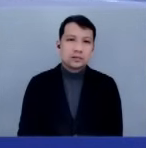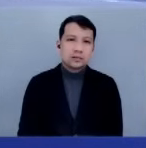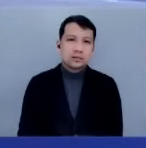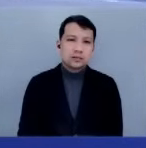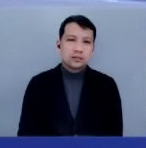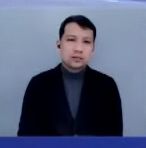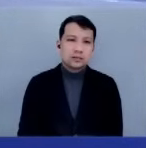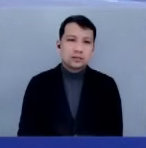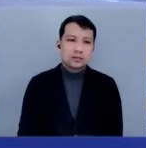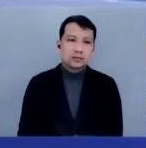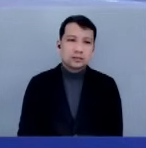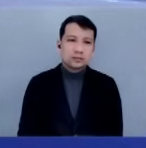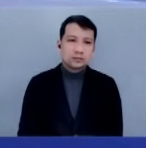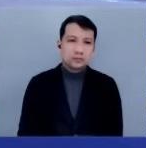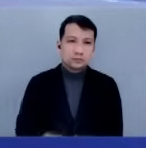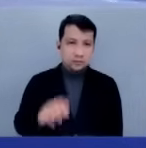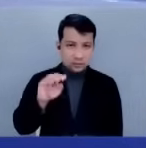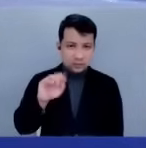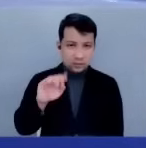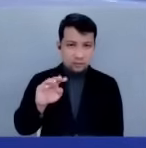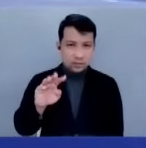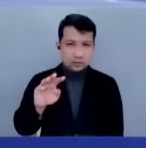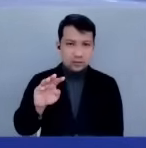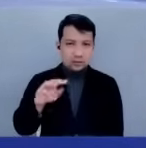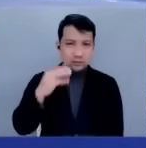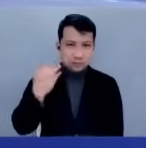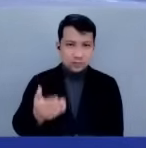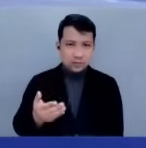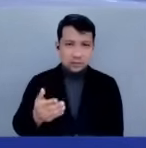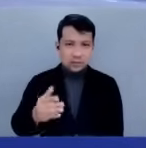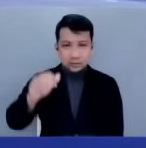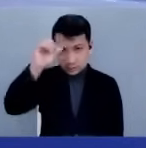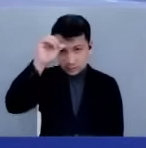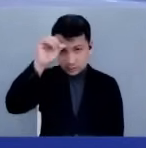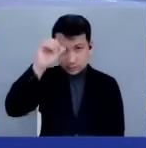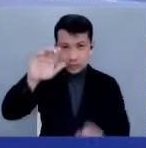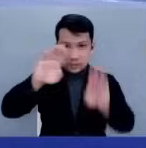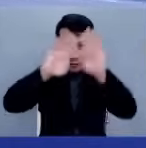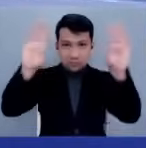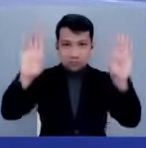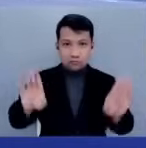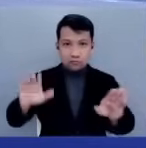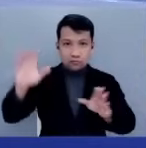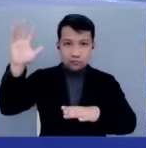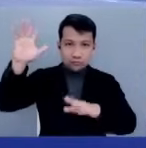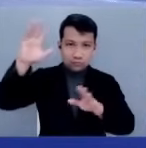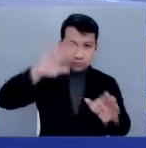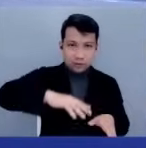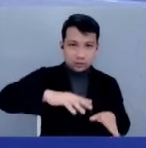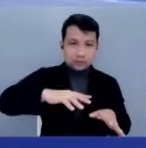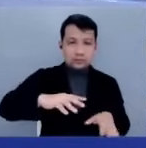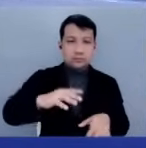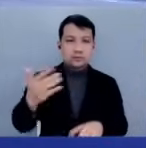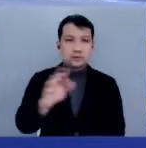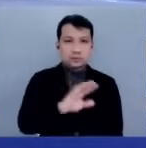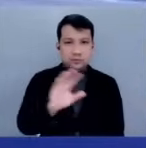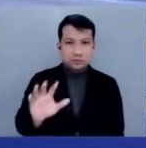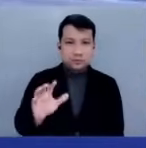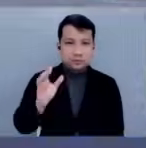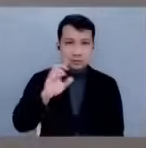Labing apat ang patay sa bumagsak na billboard sa India. Mahigit 70 iba pa ang sugatan. Iyan ang iba pa sa report